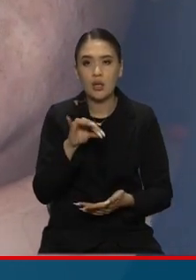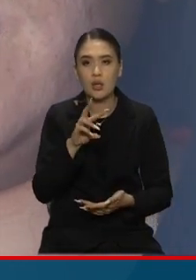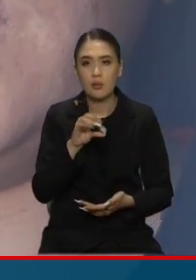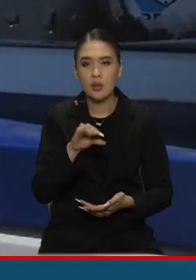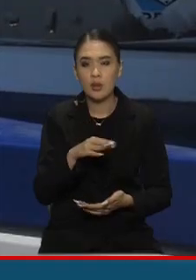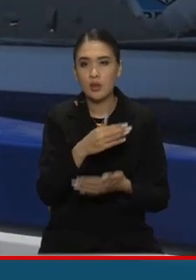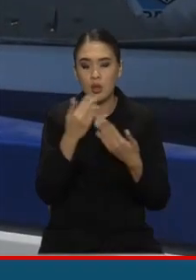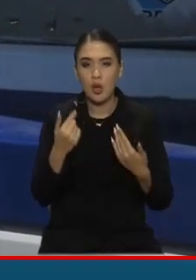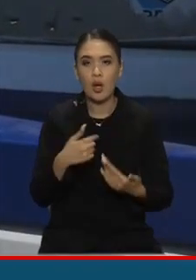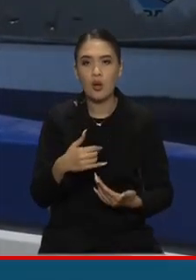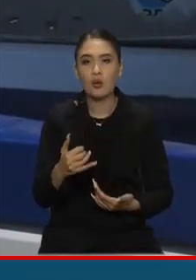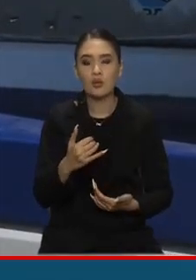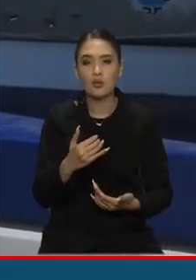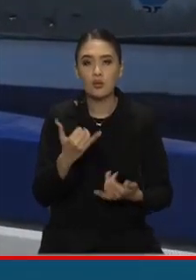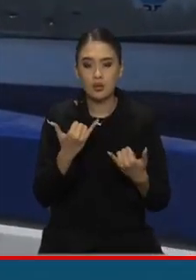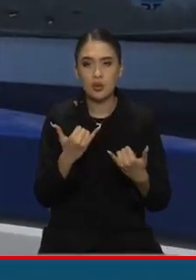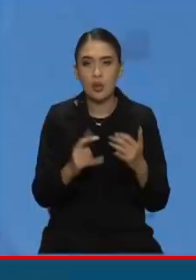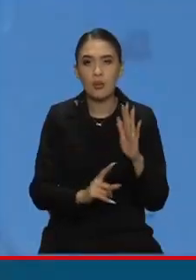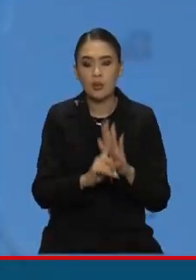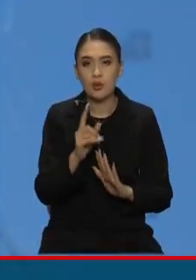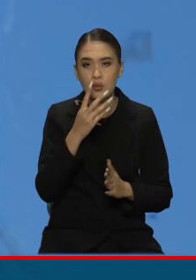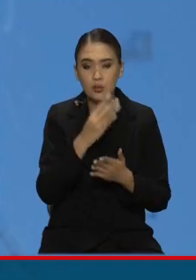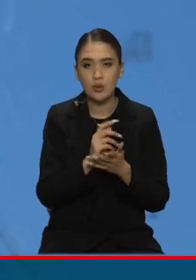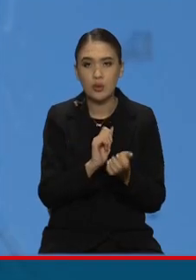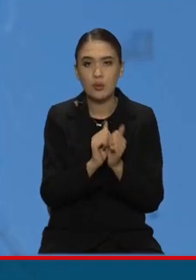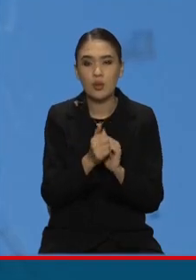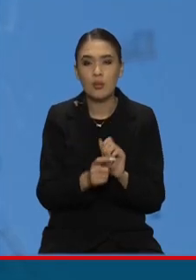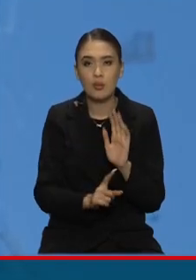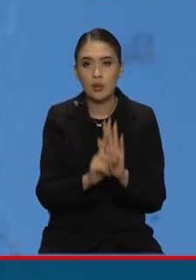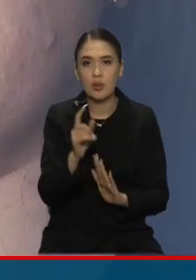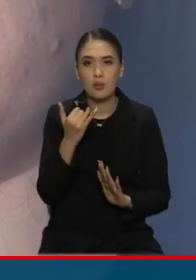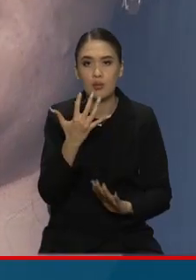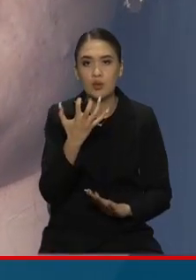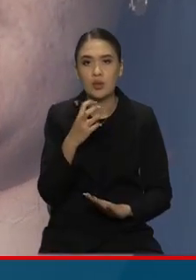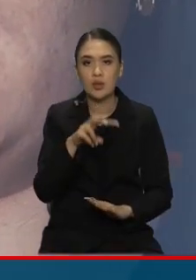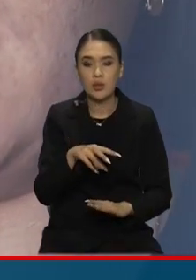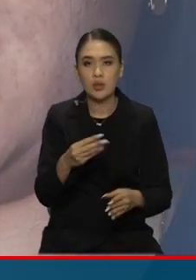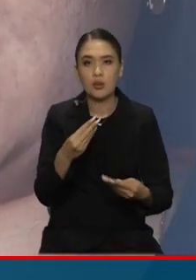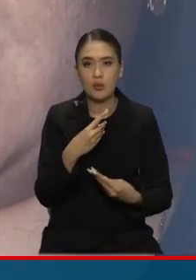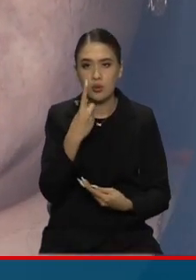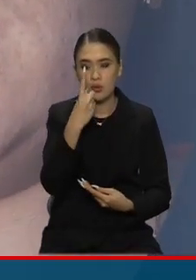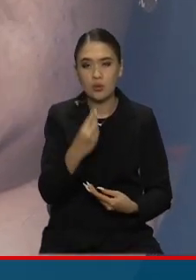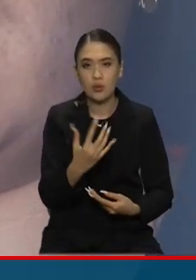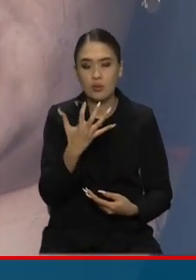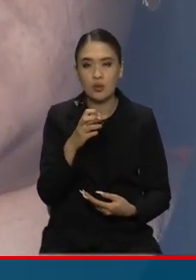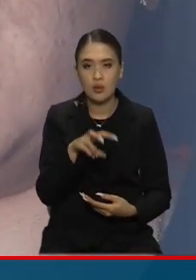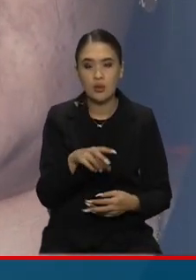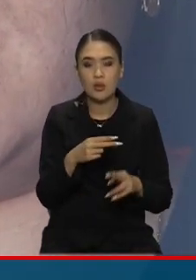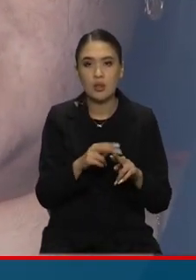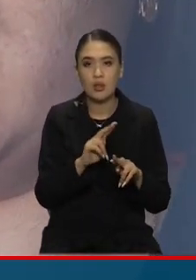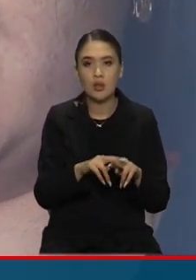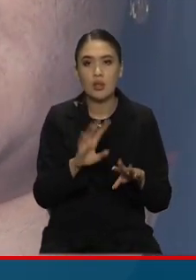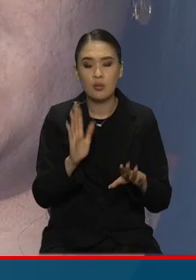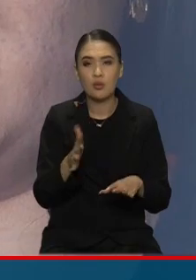қабылдайды. Ал енді бүгіннен бастап біз Есмұнайға өттік, бүгін бізге 500 литр берді, күніне 500 литр ғана деді. Енді соны біз